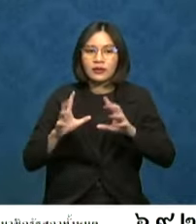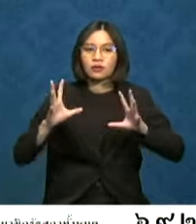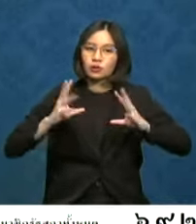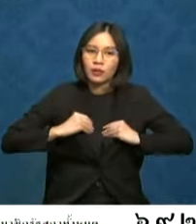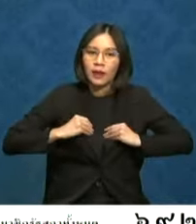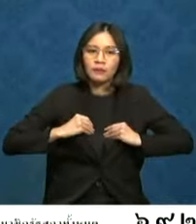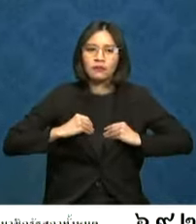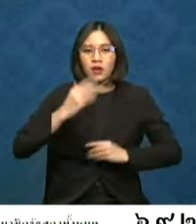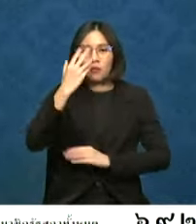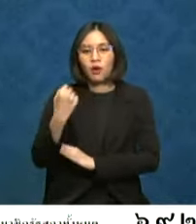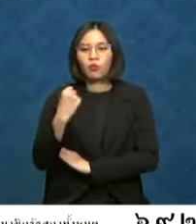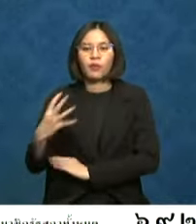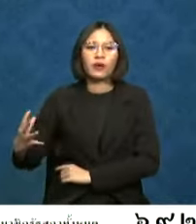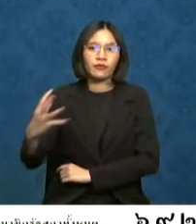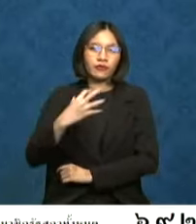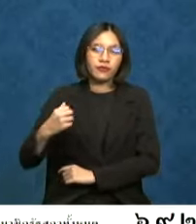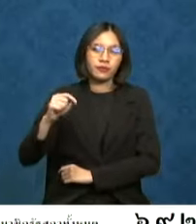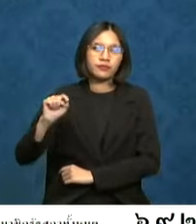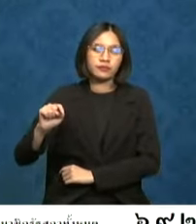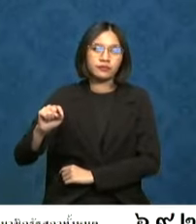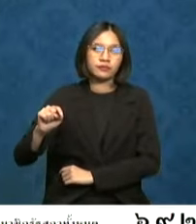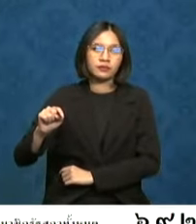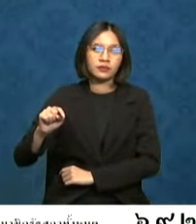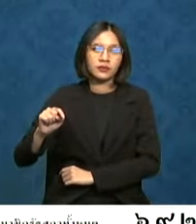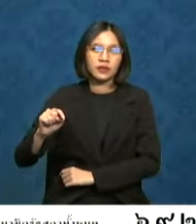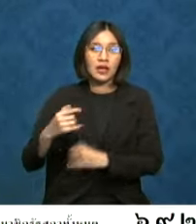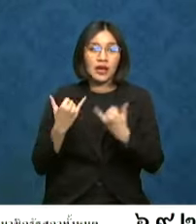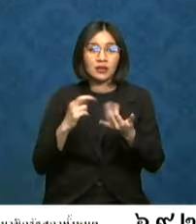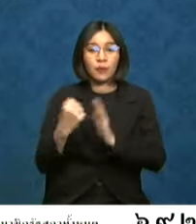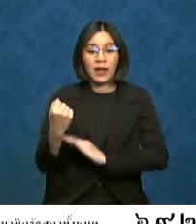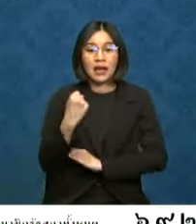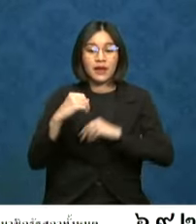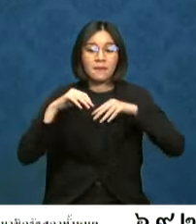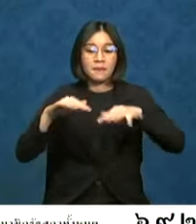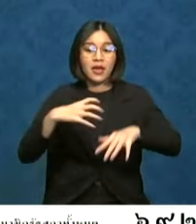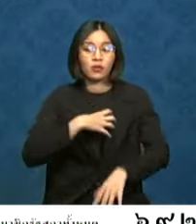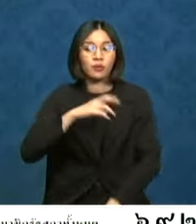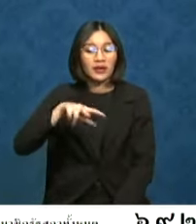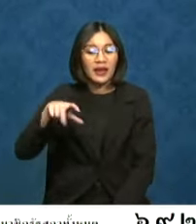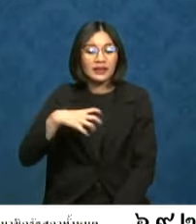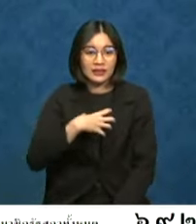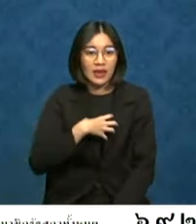รับกำจากอำนาจทท่านยึดถือไว้แบบนี้ลครัการกจารณอทพกเพื่ไทยต้การ